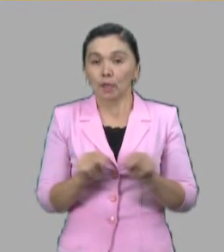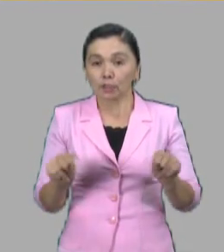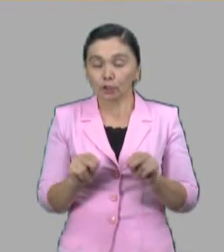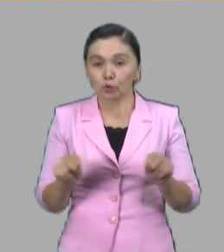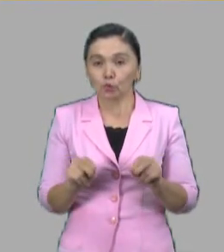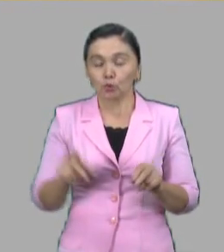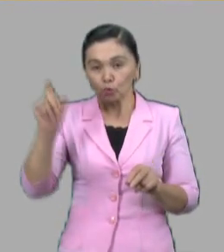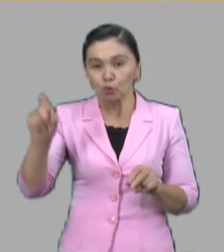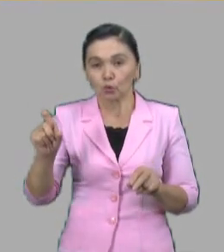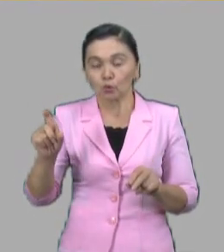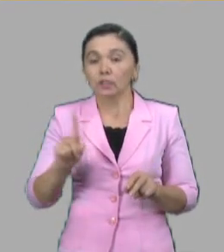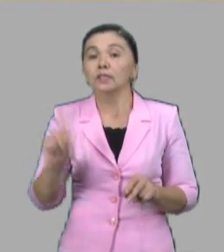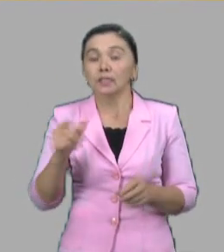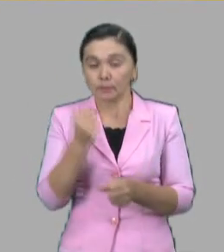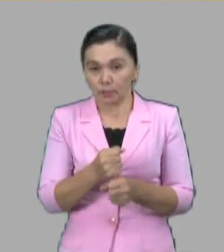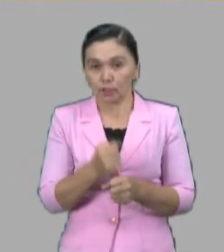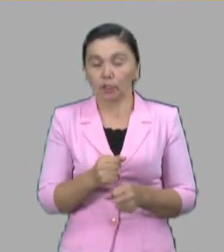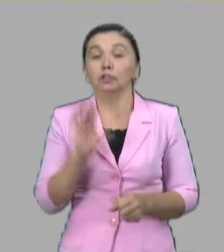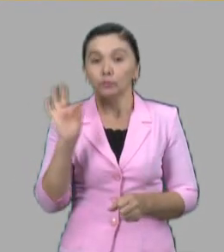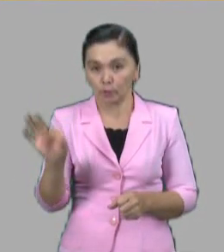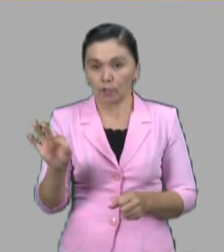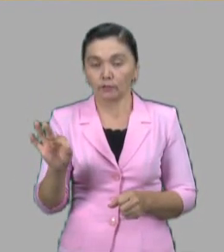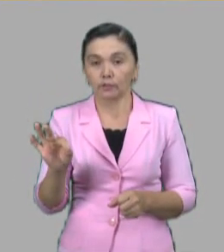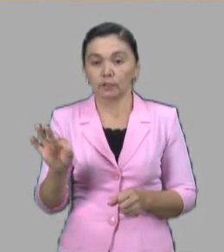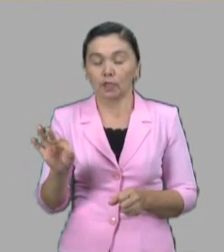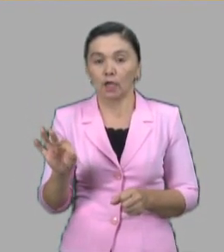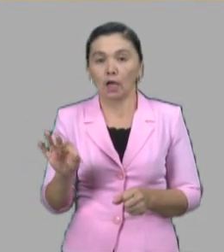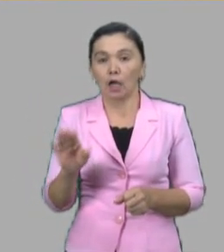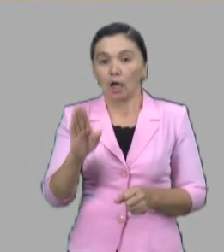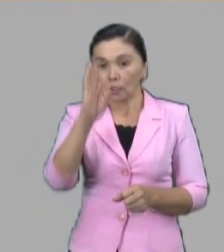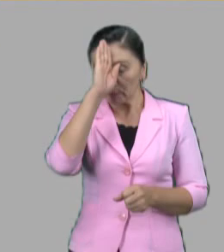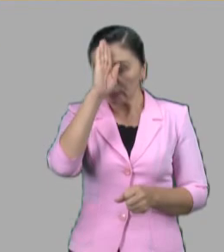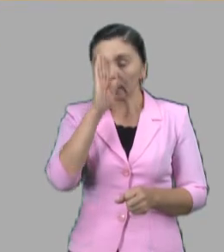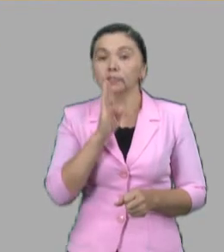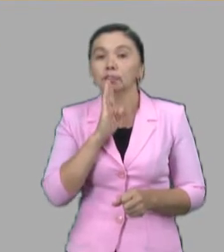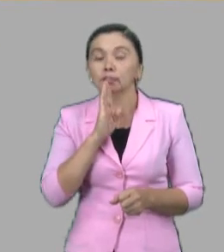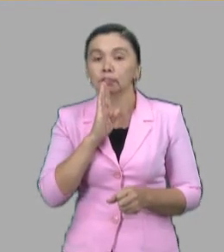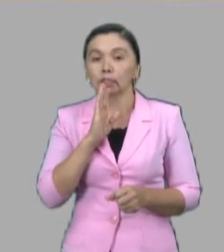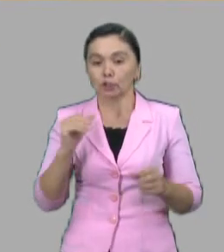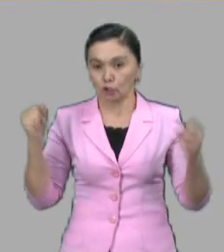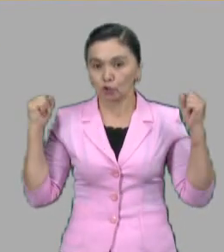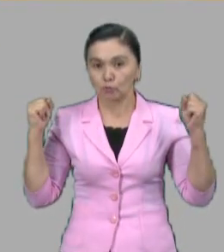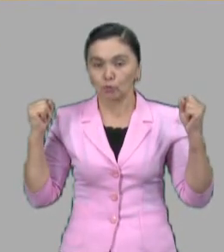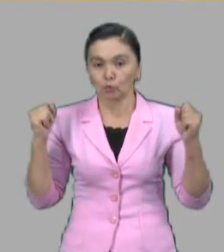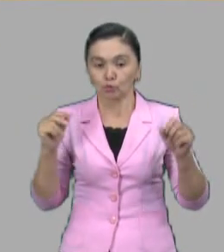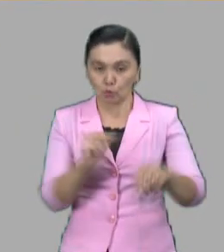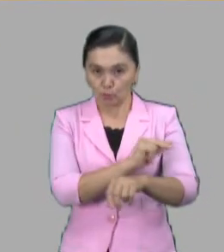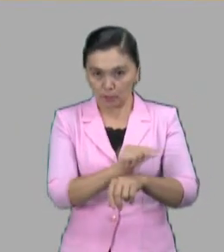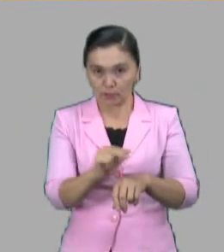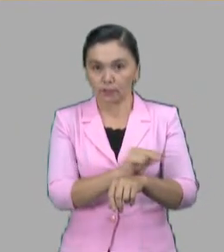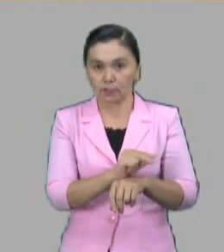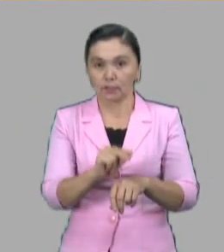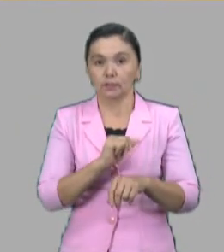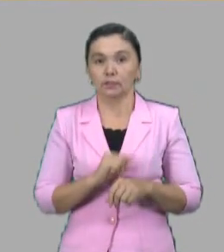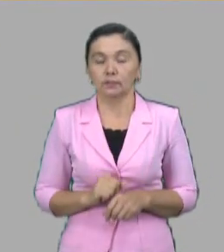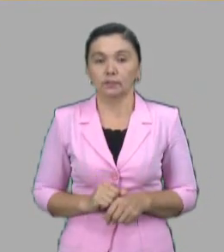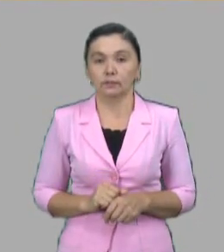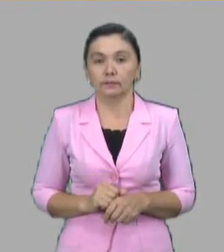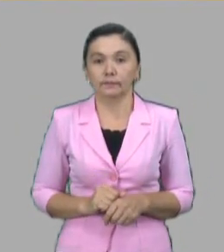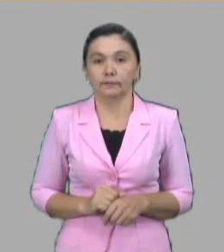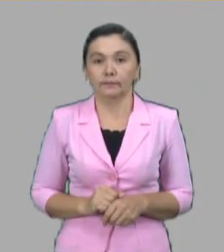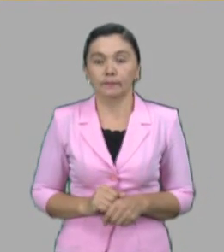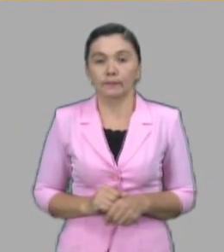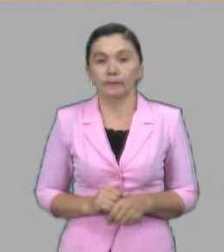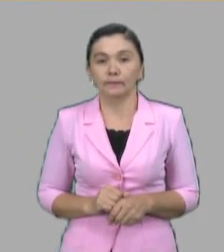Машыктыруучу эмне кылат? Туура. Машыктыруучу балдарды, кыздарды спортко машыктырат.